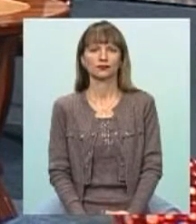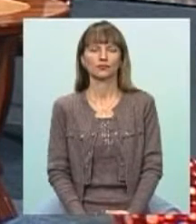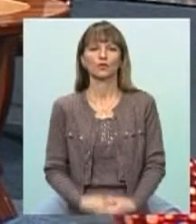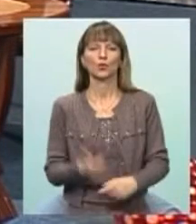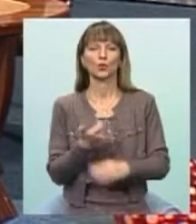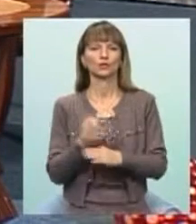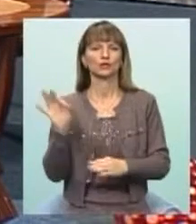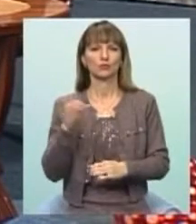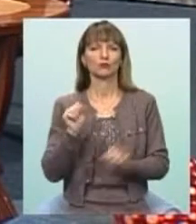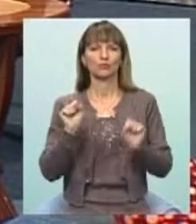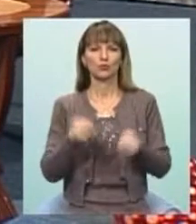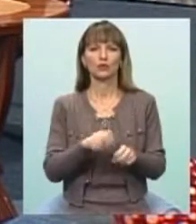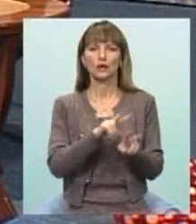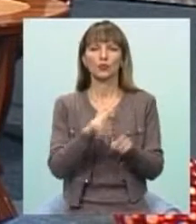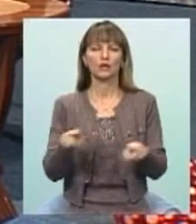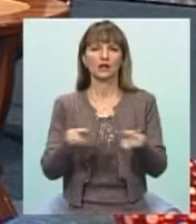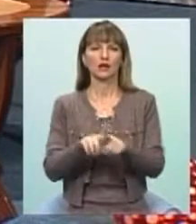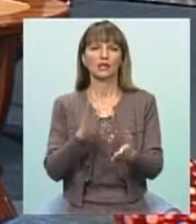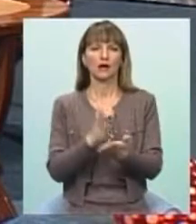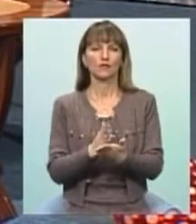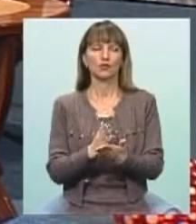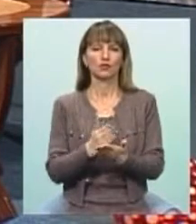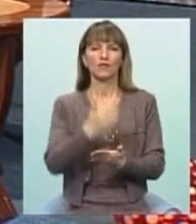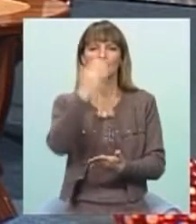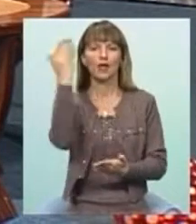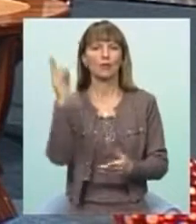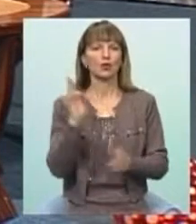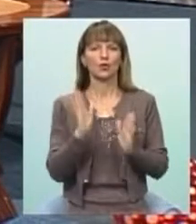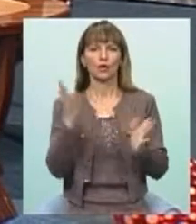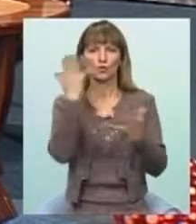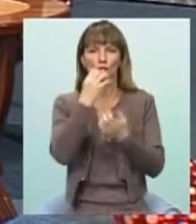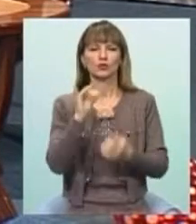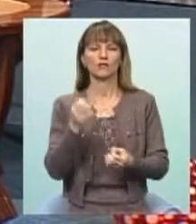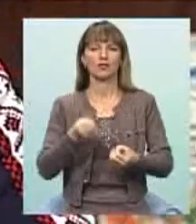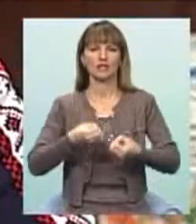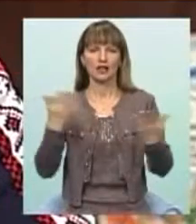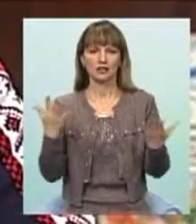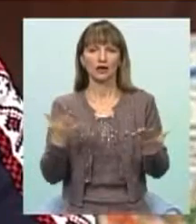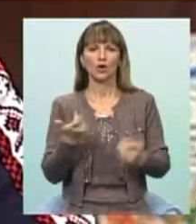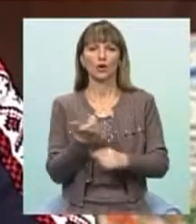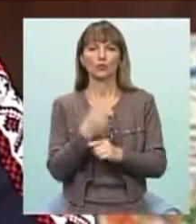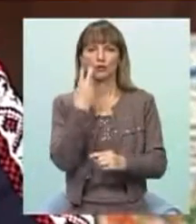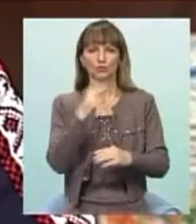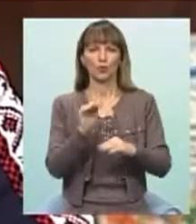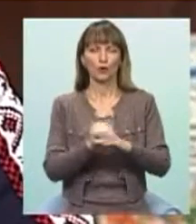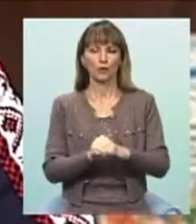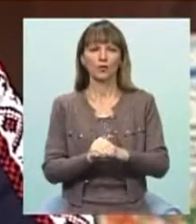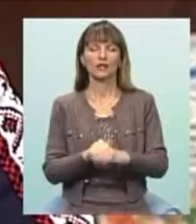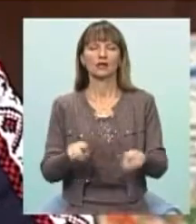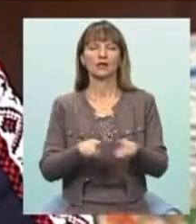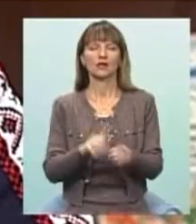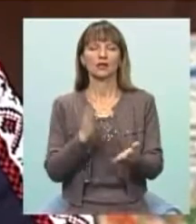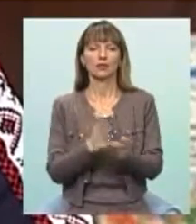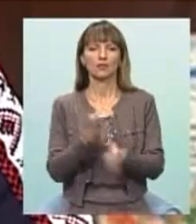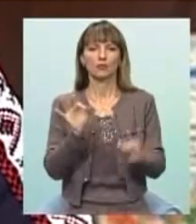Досить часто ми можемо спостерігати такі явища у небі не тільки уночі, але й вдень. Дуже помітною таким явищем,